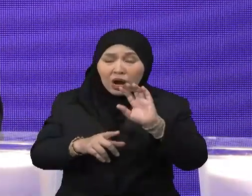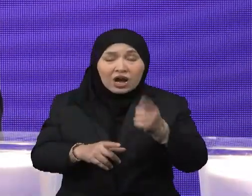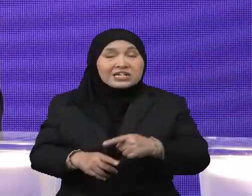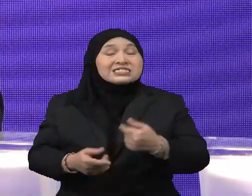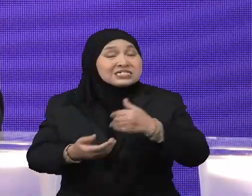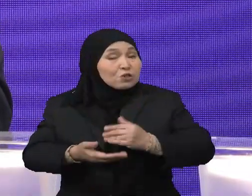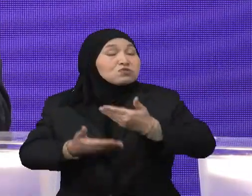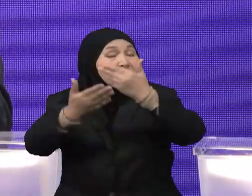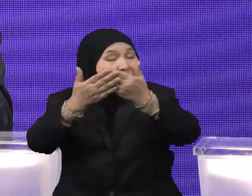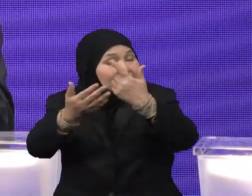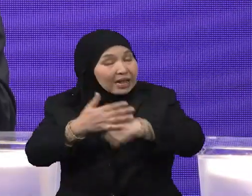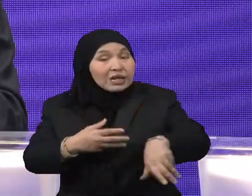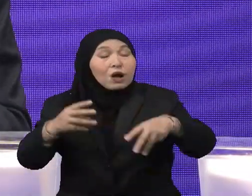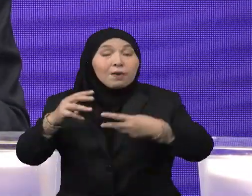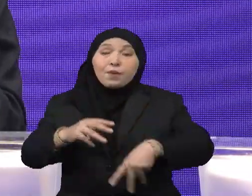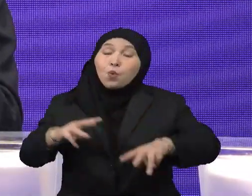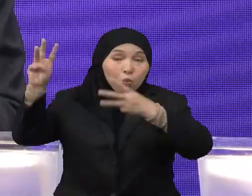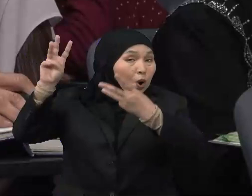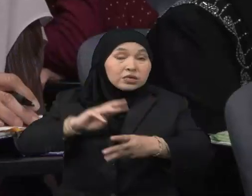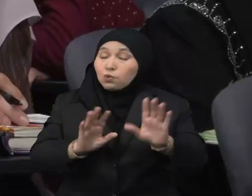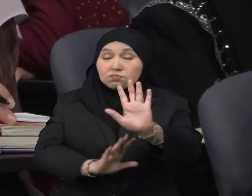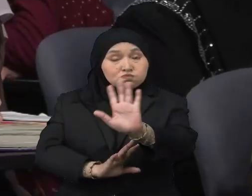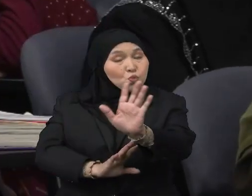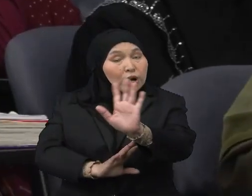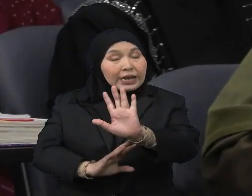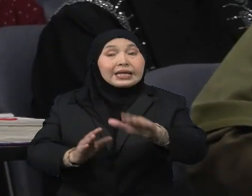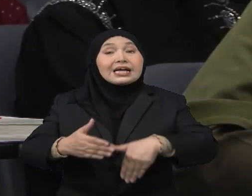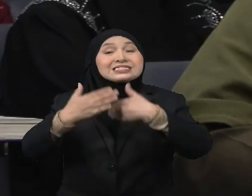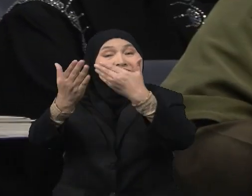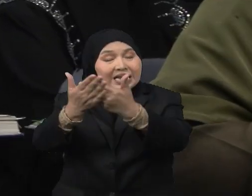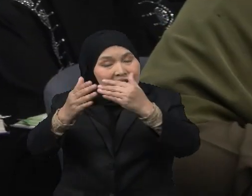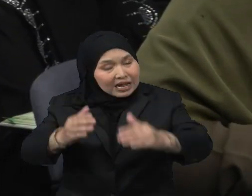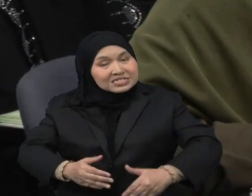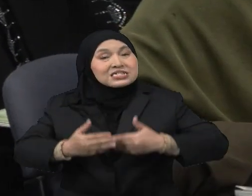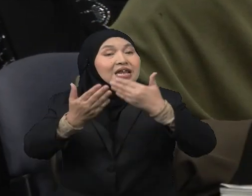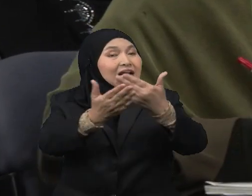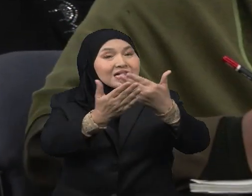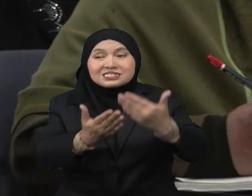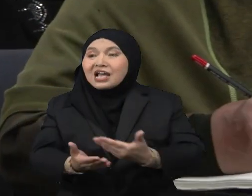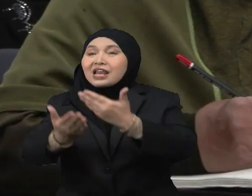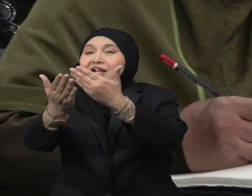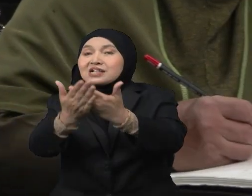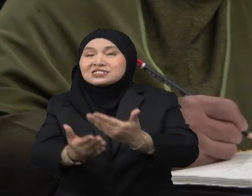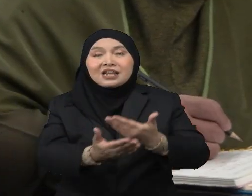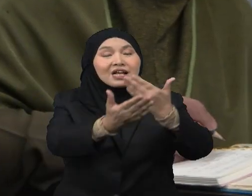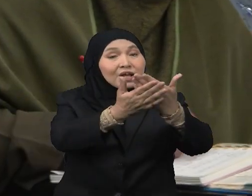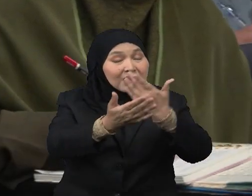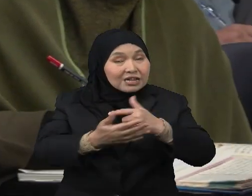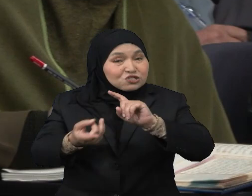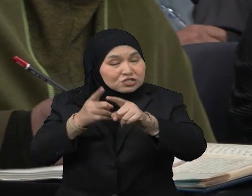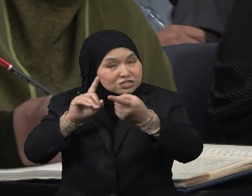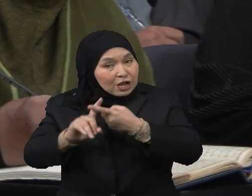jadi nabi katanya tidak ada wahyu maka di situ barulah datang cadangan-cadangan daripada para sahabat Nabi Sallallahu Alaihi Wasallam